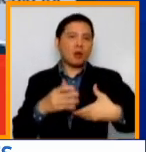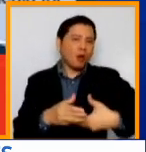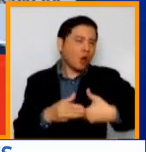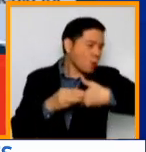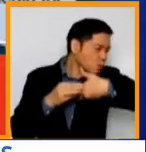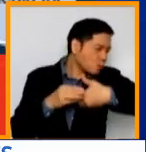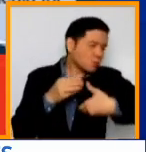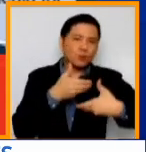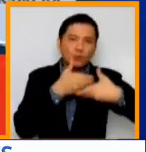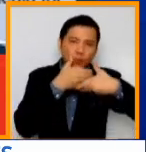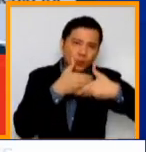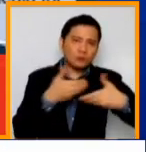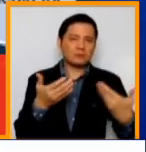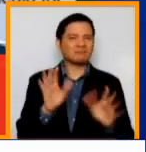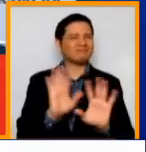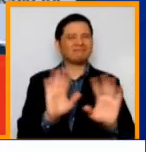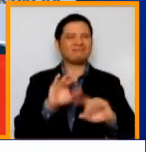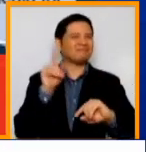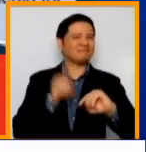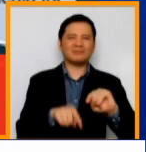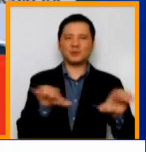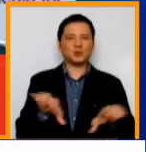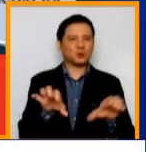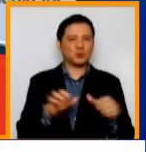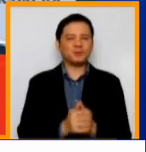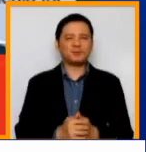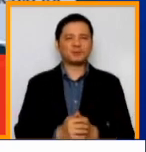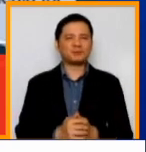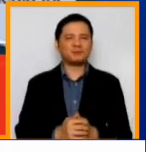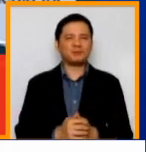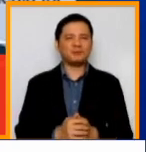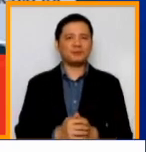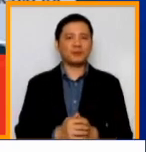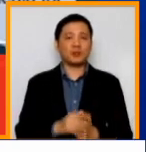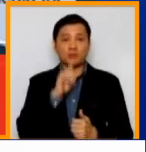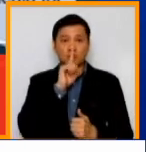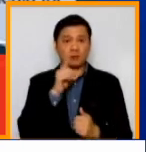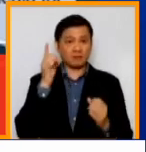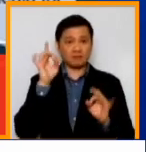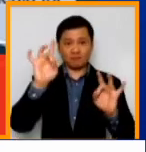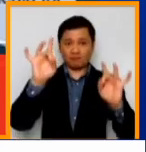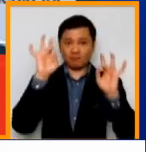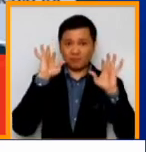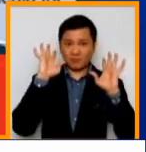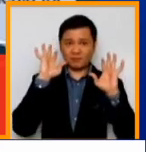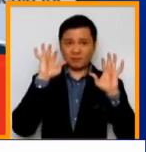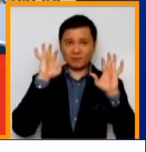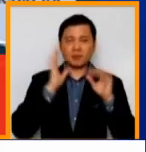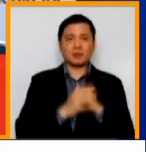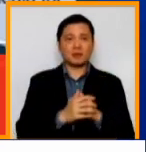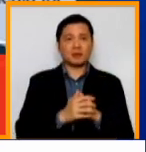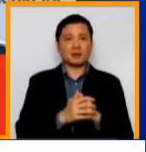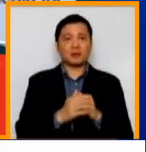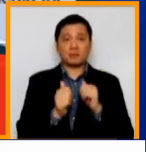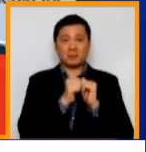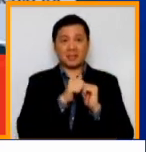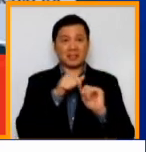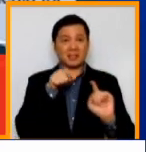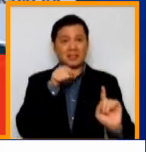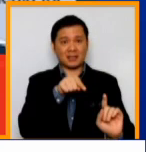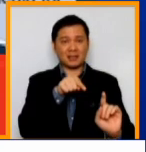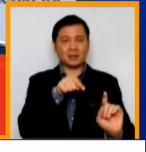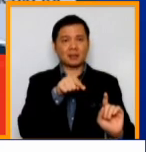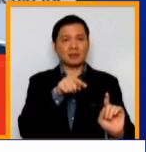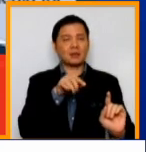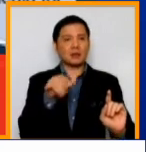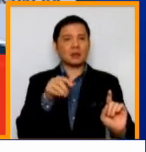that anymore because that will certainly be very risky behavior. And yes, that qualifies as public displays of